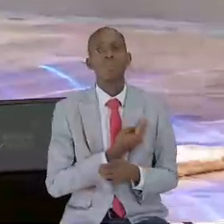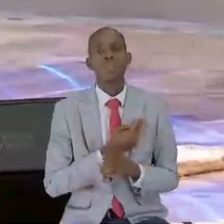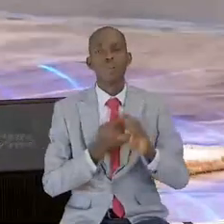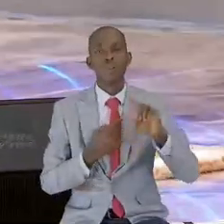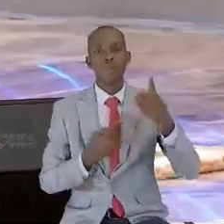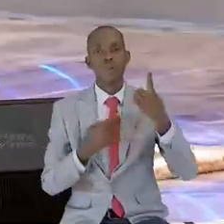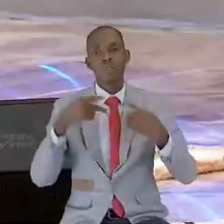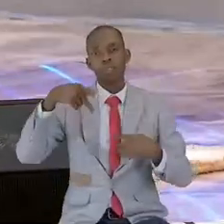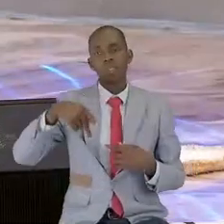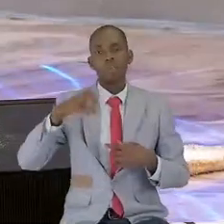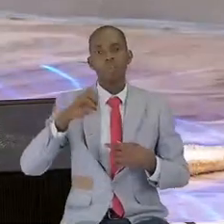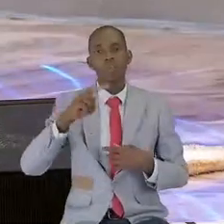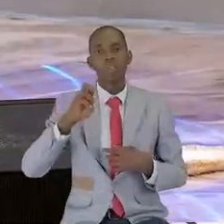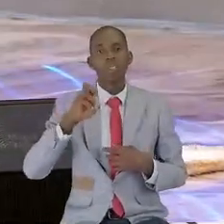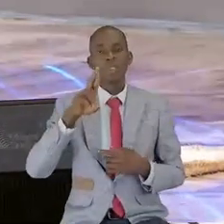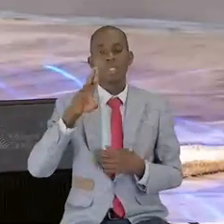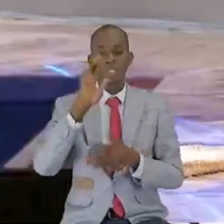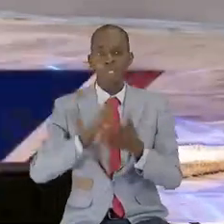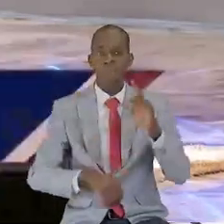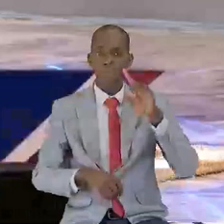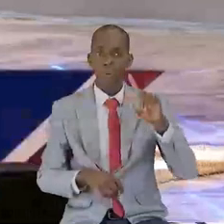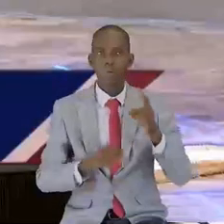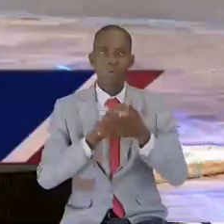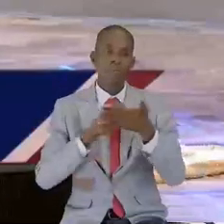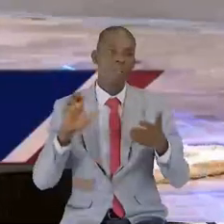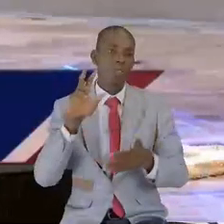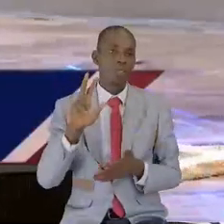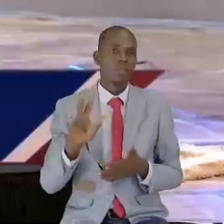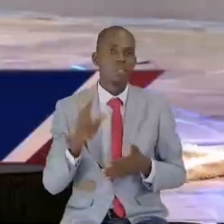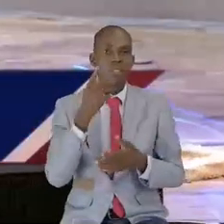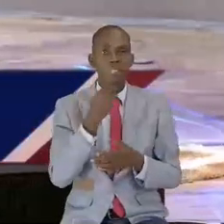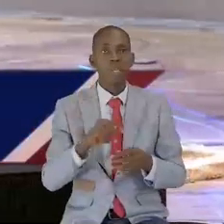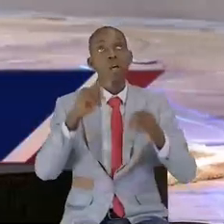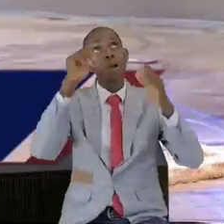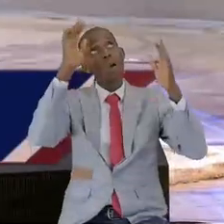1 Pierre, chapitre 1, verset